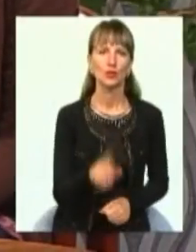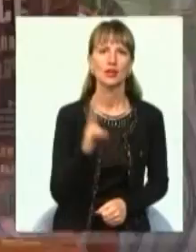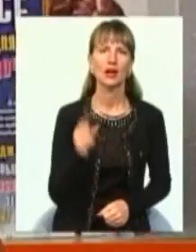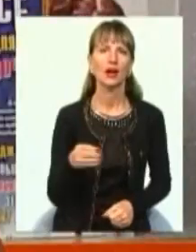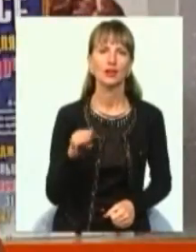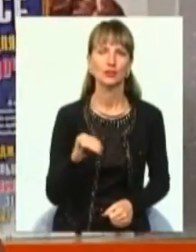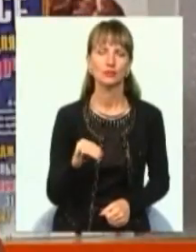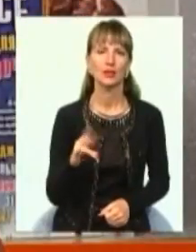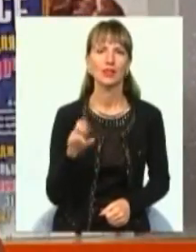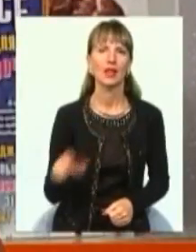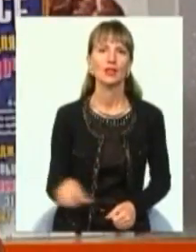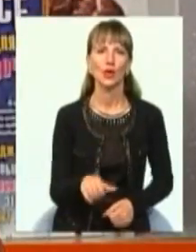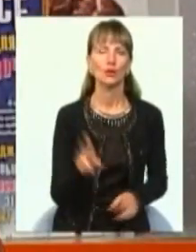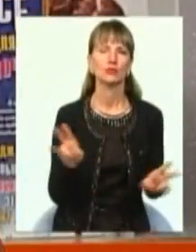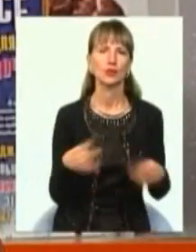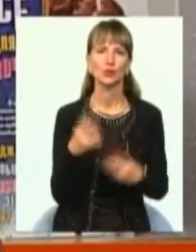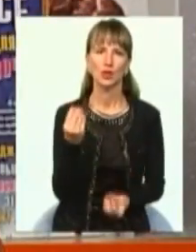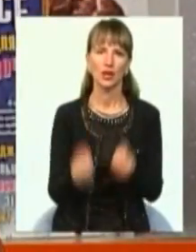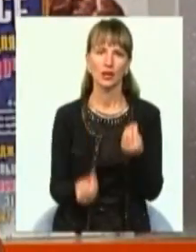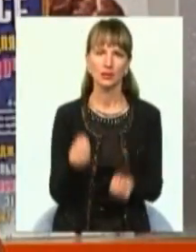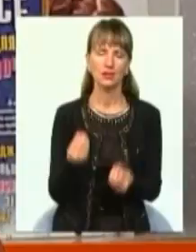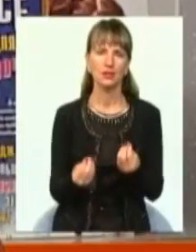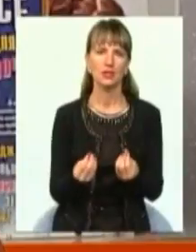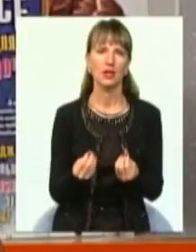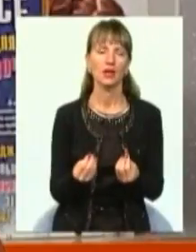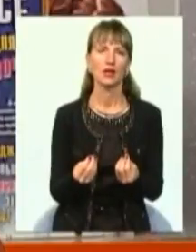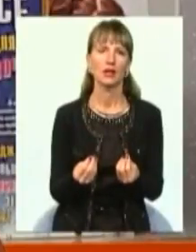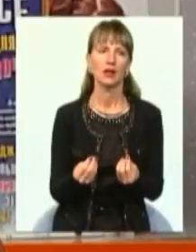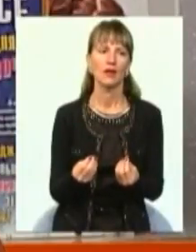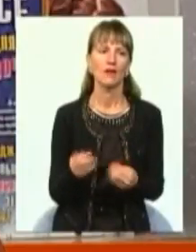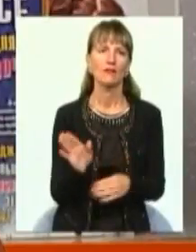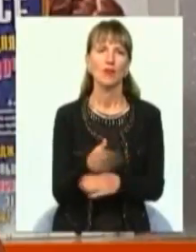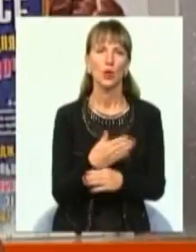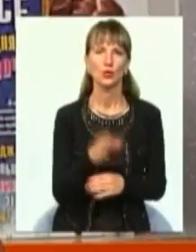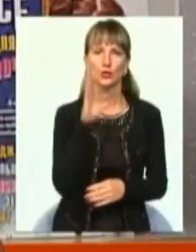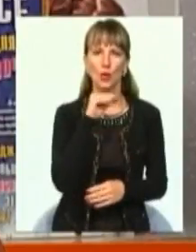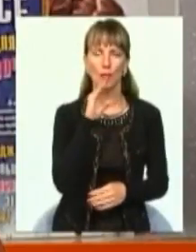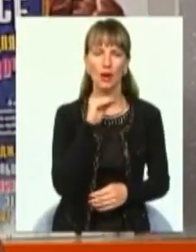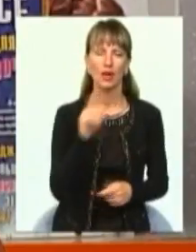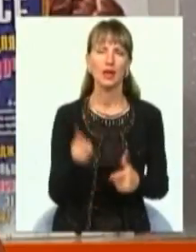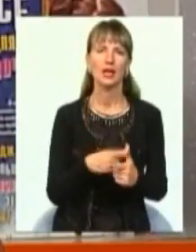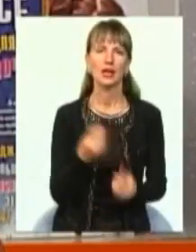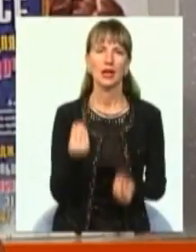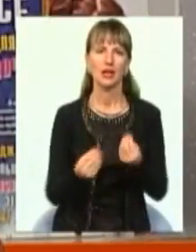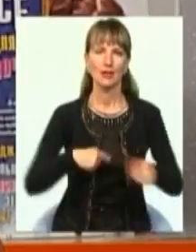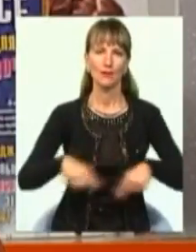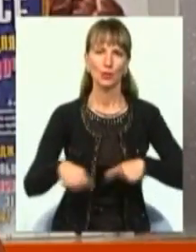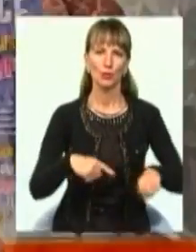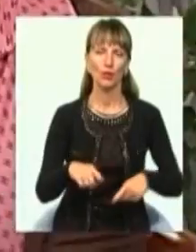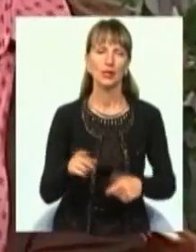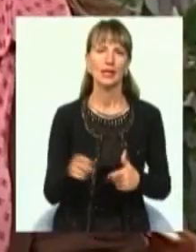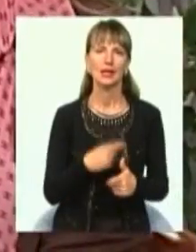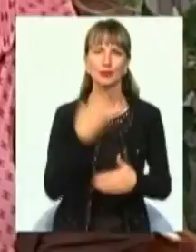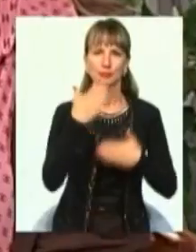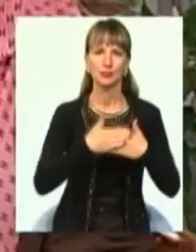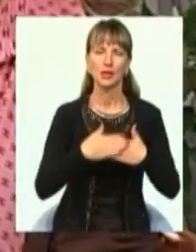Катю? На дорозі не варто гратися, вигулювати цуциків Або грати в футбол. Або